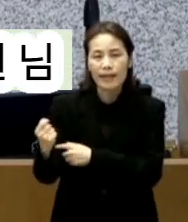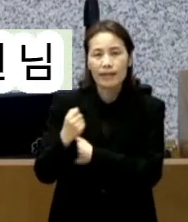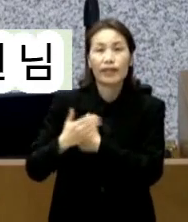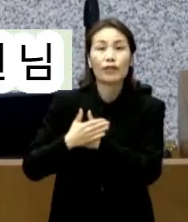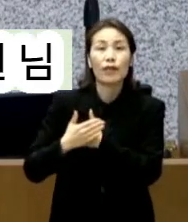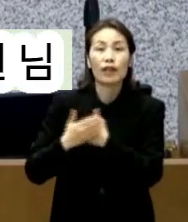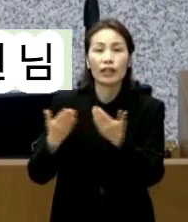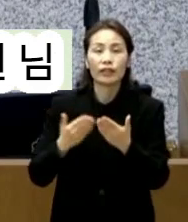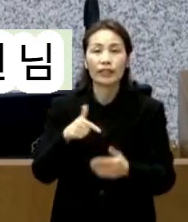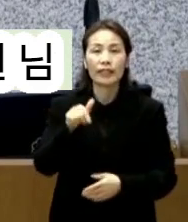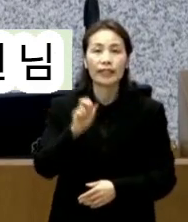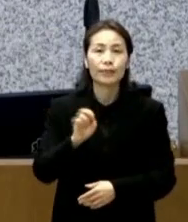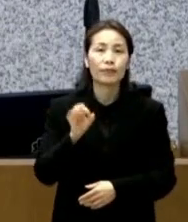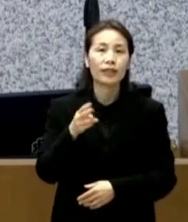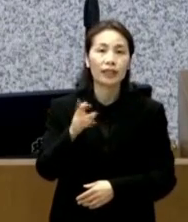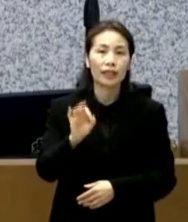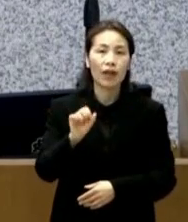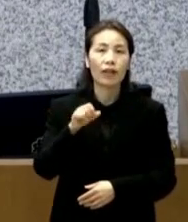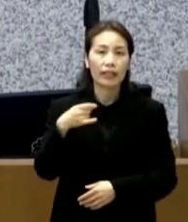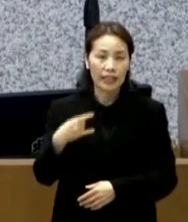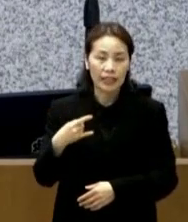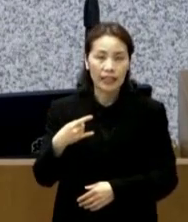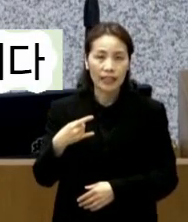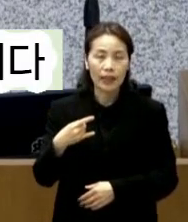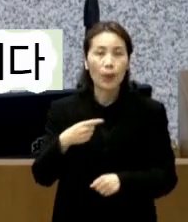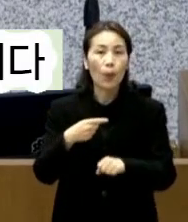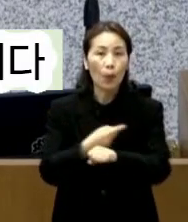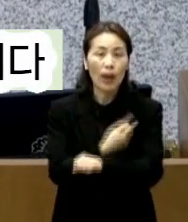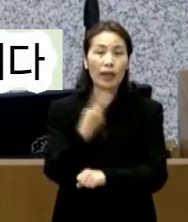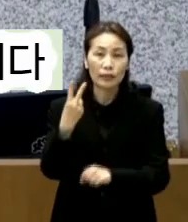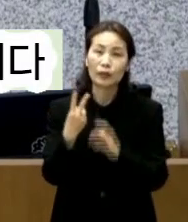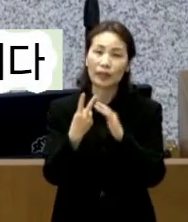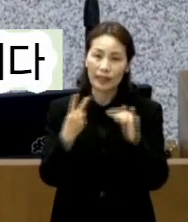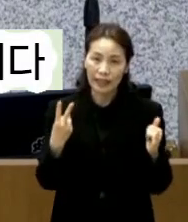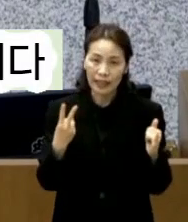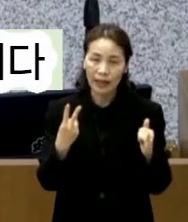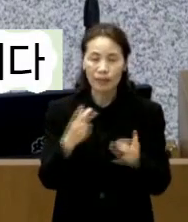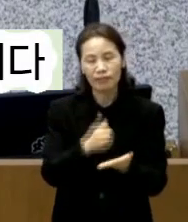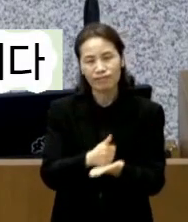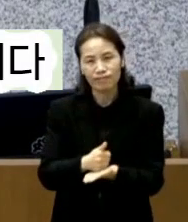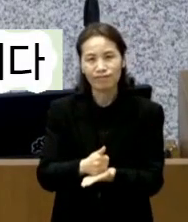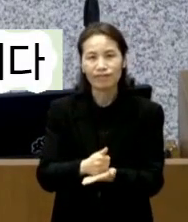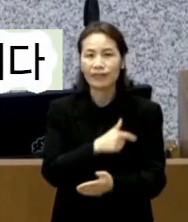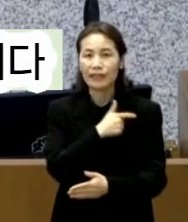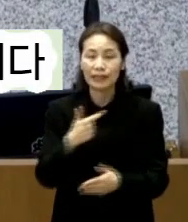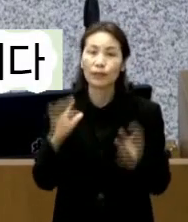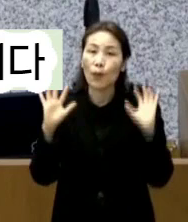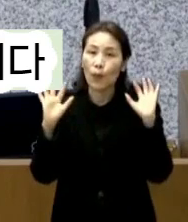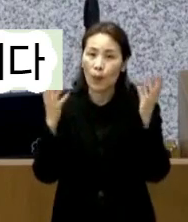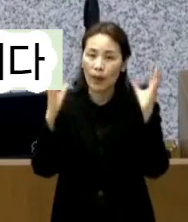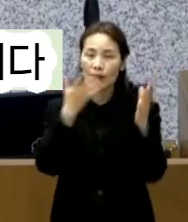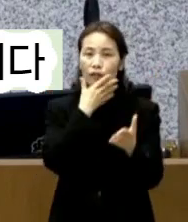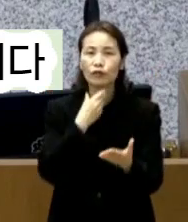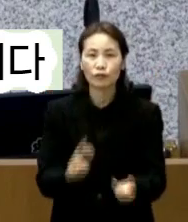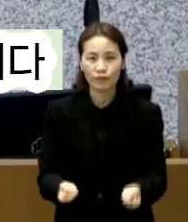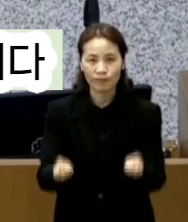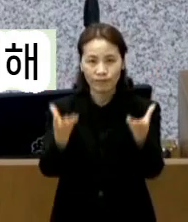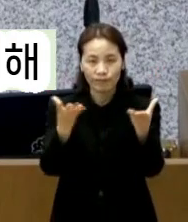되어주실 김영희 의원님, 이은미 의원님, 이진영 의원님, 진심으로 환영하고